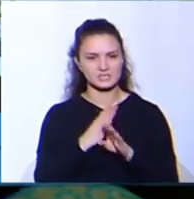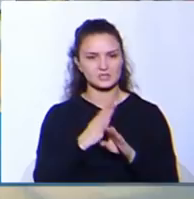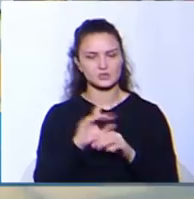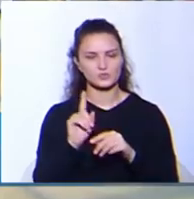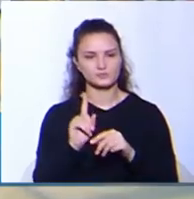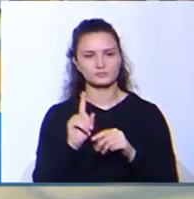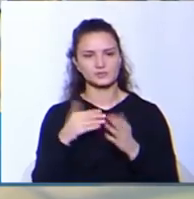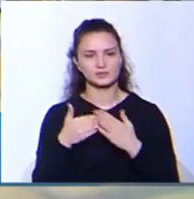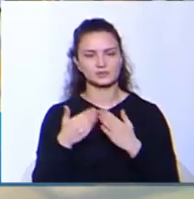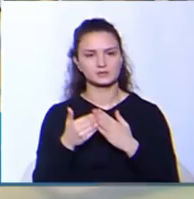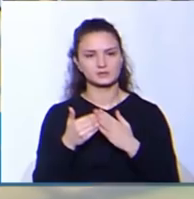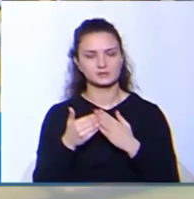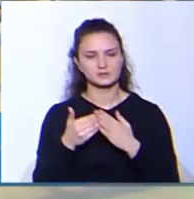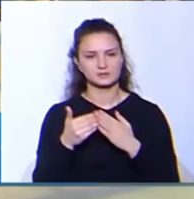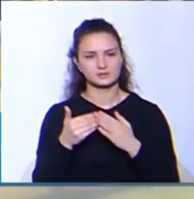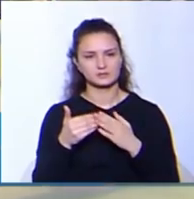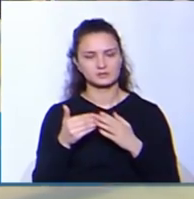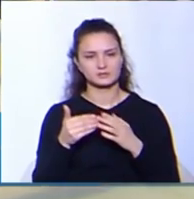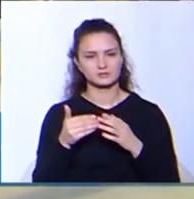რომ ელოდება